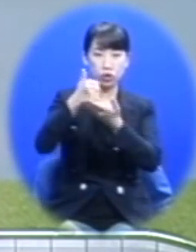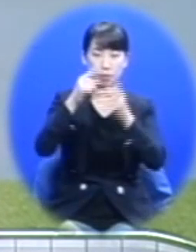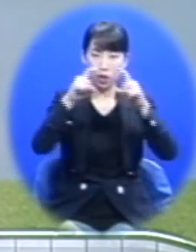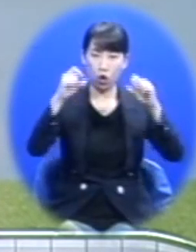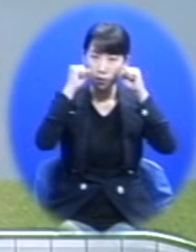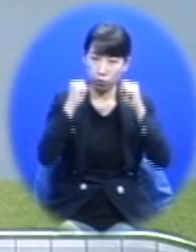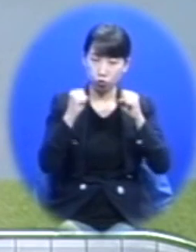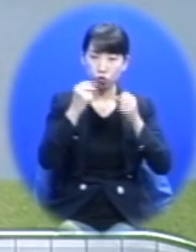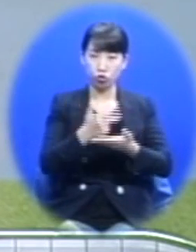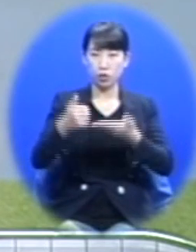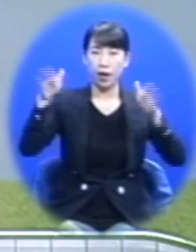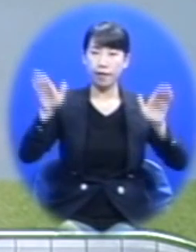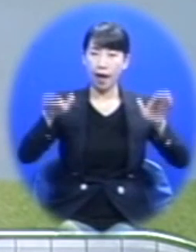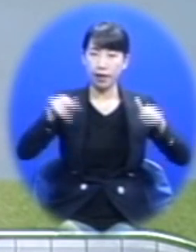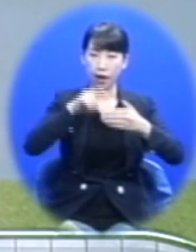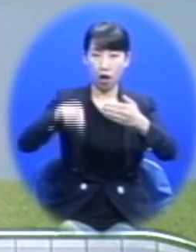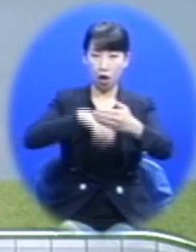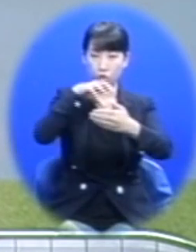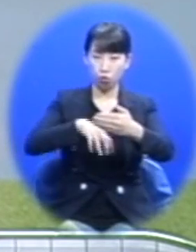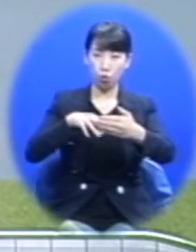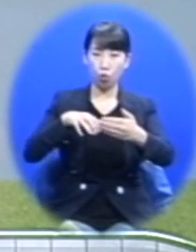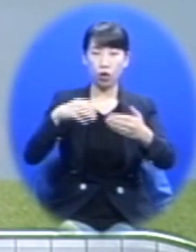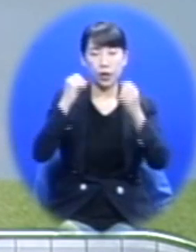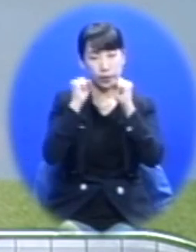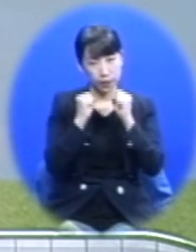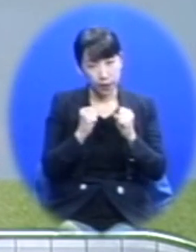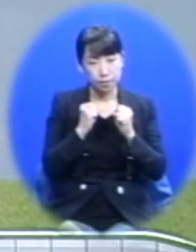머무르며 주님의 날개 아래로 피하겠습니다.